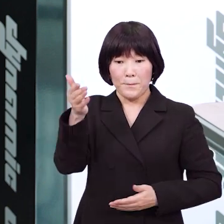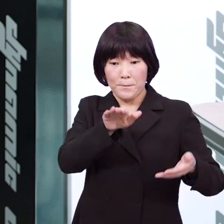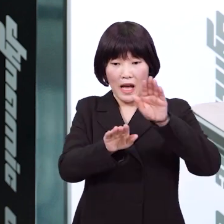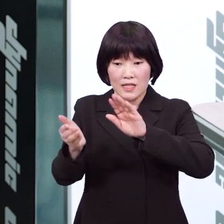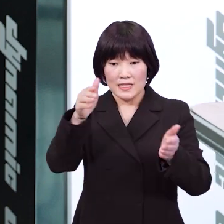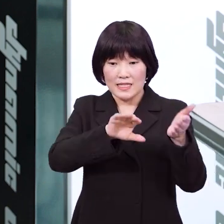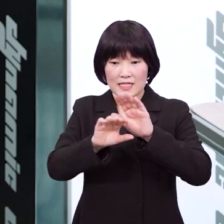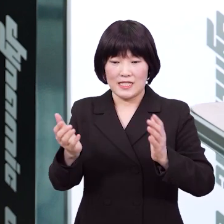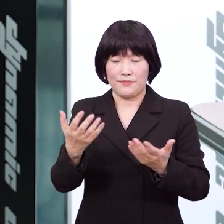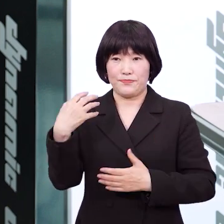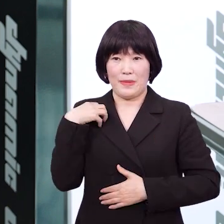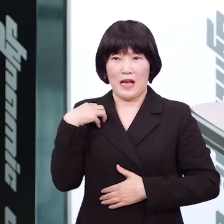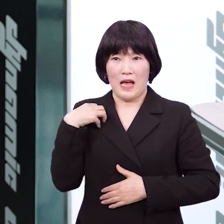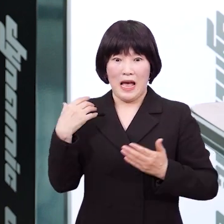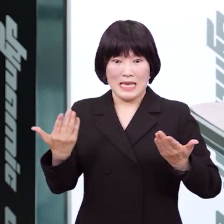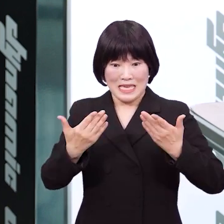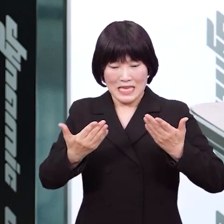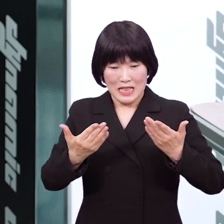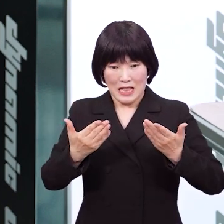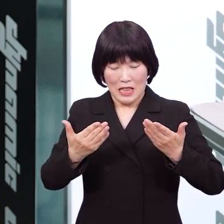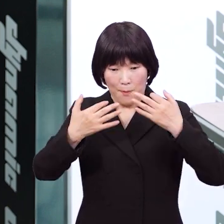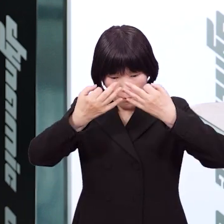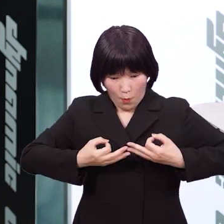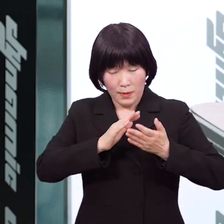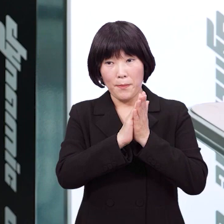어떤 부분인가요? 처음에는